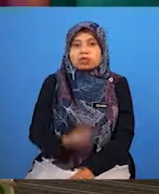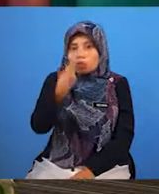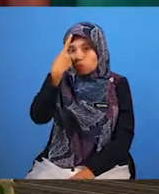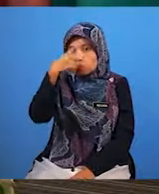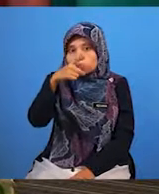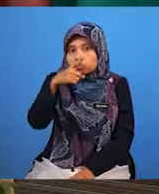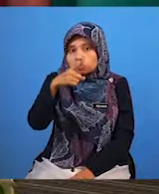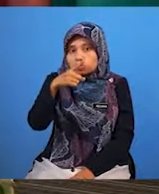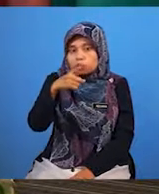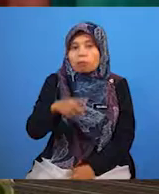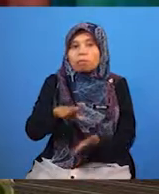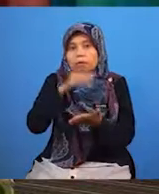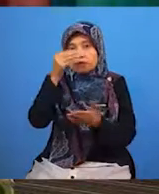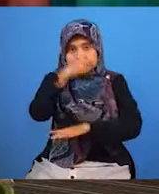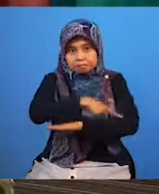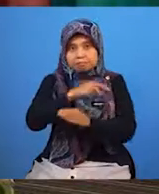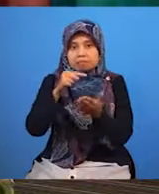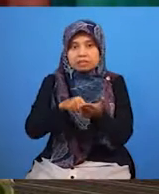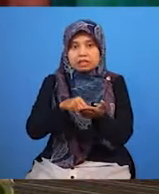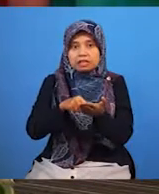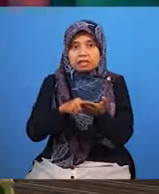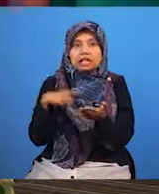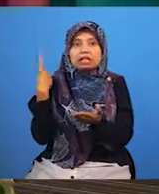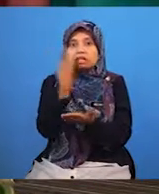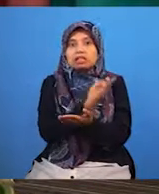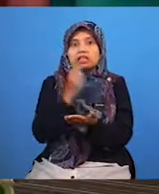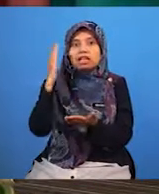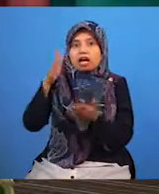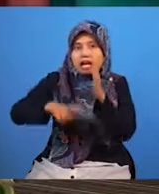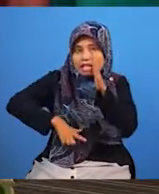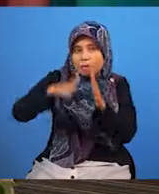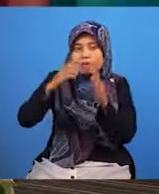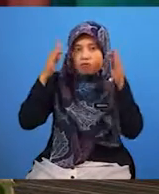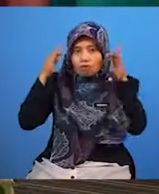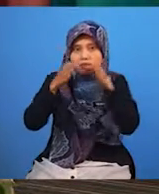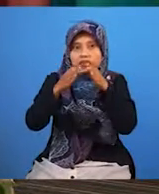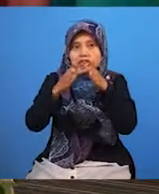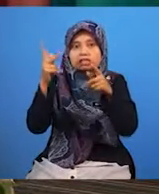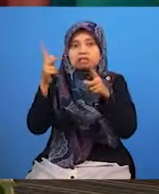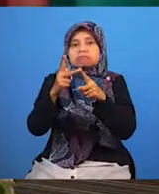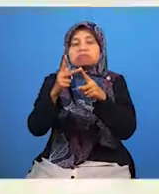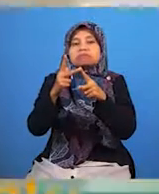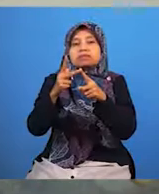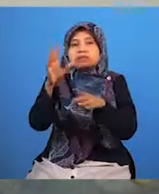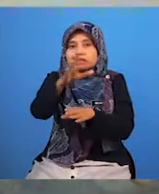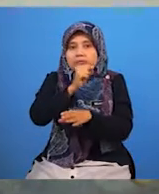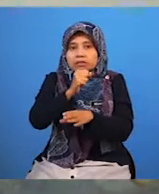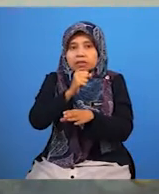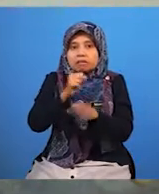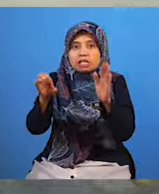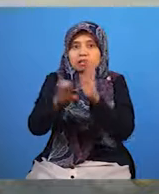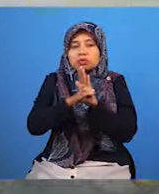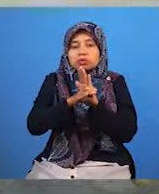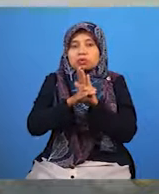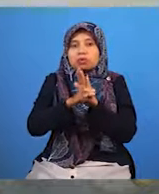Untuk sesi pembelajaran kita pada hari ini, kita akan lebih memfokuskan kepada pengambilan sampel